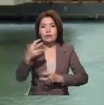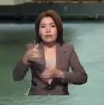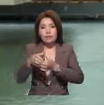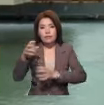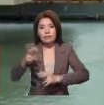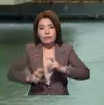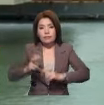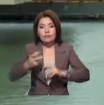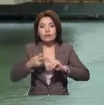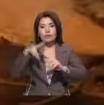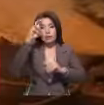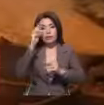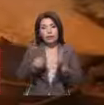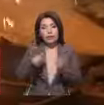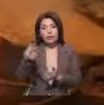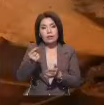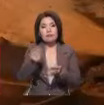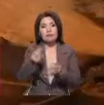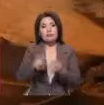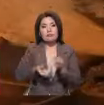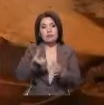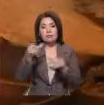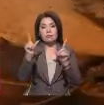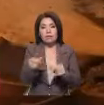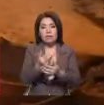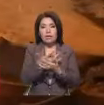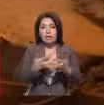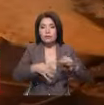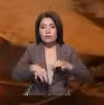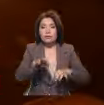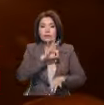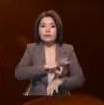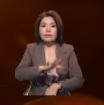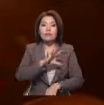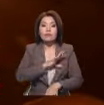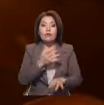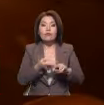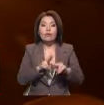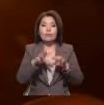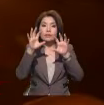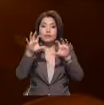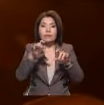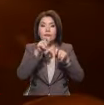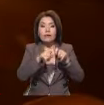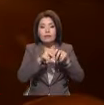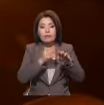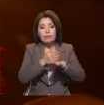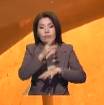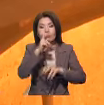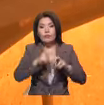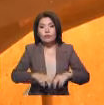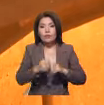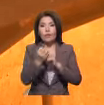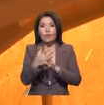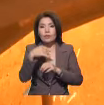компаниялар мемлекетке беру керек жарналарды аз төлеу үшін түрлі схемаларды қолданып келген. Енді олар заң бойынша тексеріледі. Айта кетейік, 15 жылдай